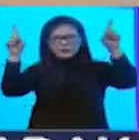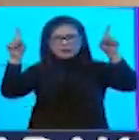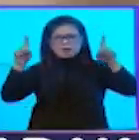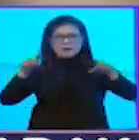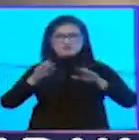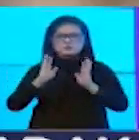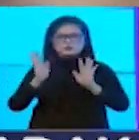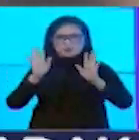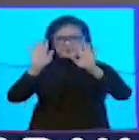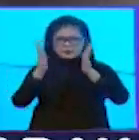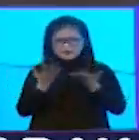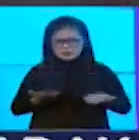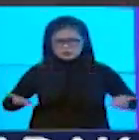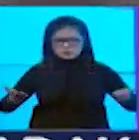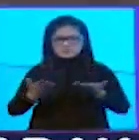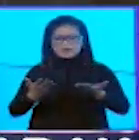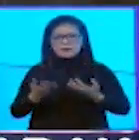pipit tergeletak tak bernyawa.